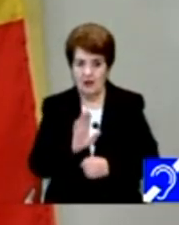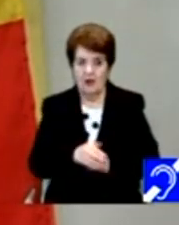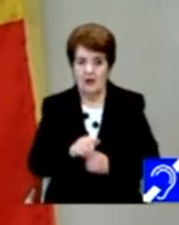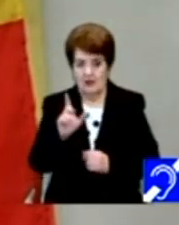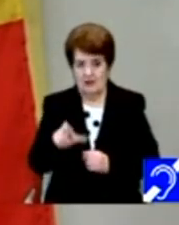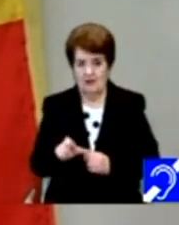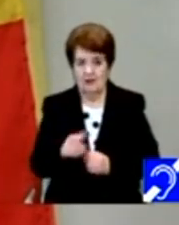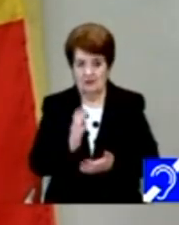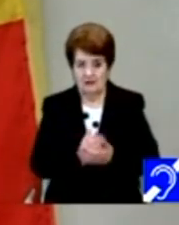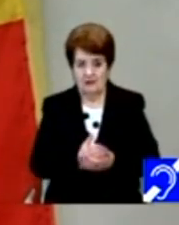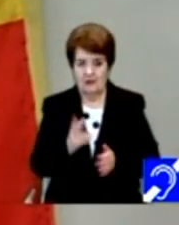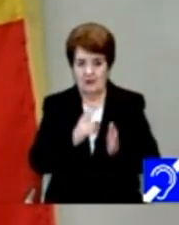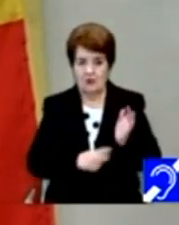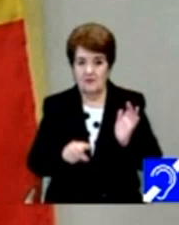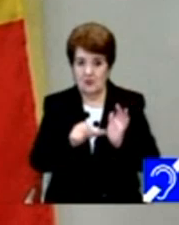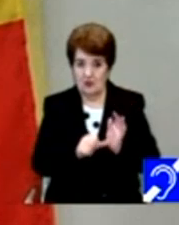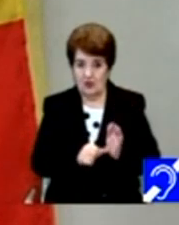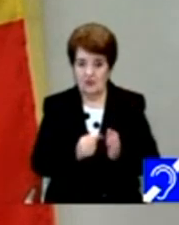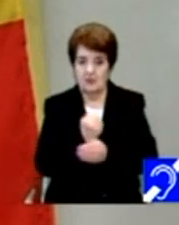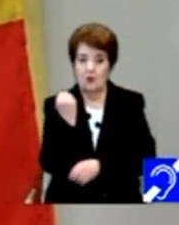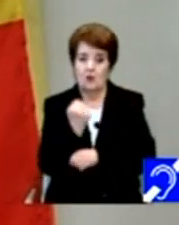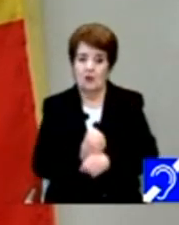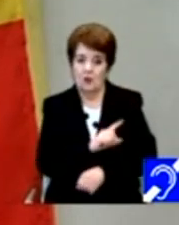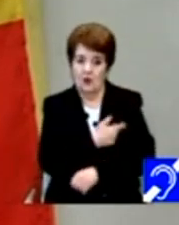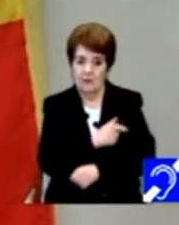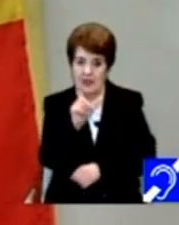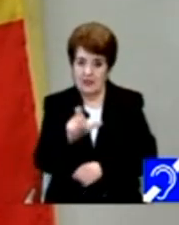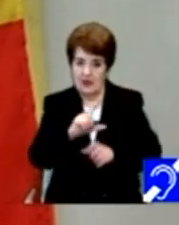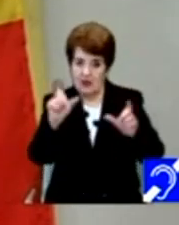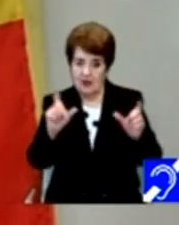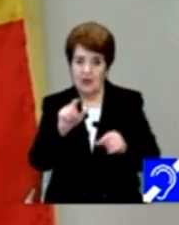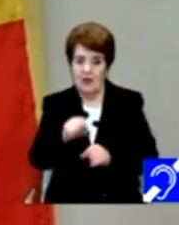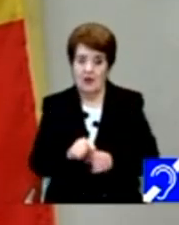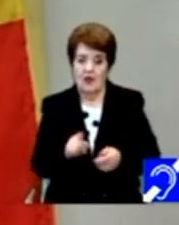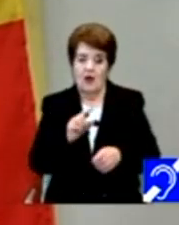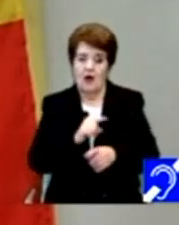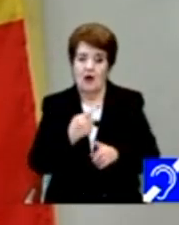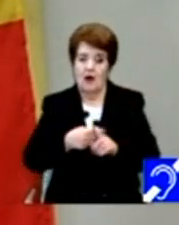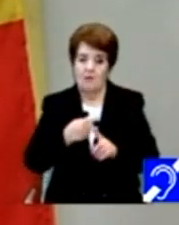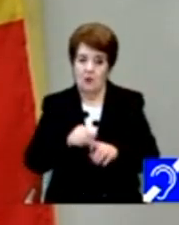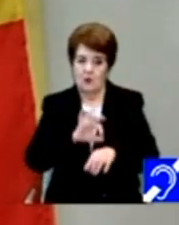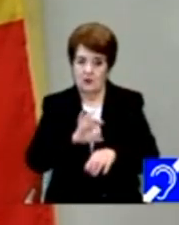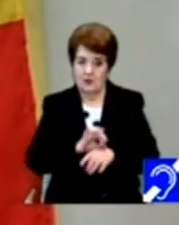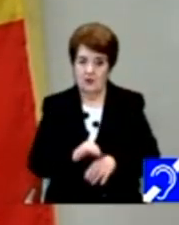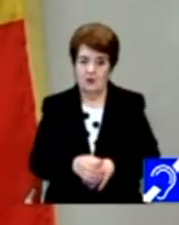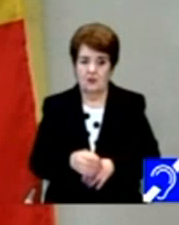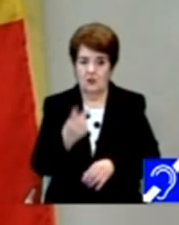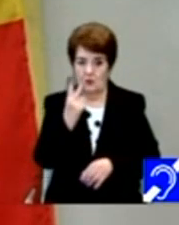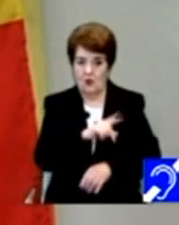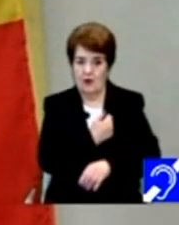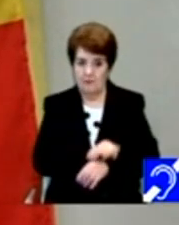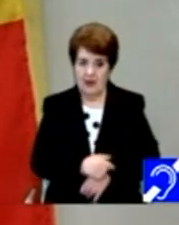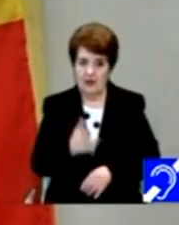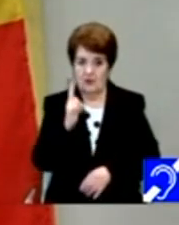fie înalt, 76 lucrători medicali depistați pozitiv, din care 21 medici,